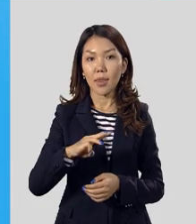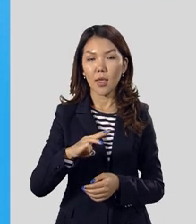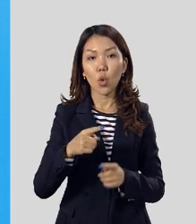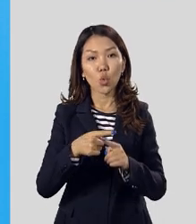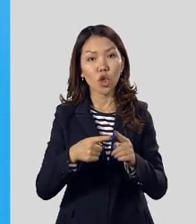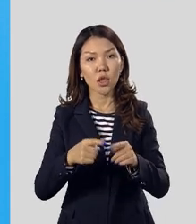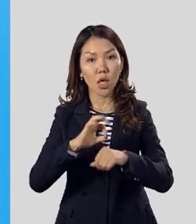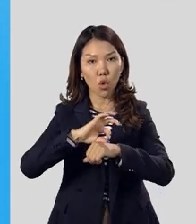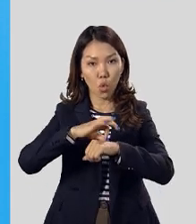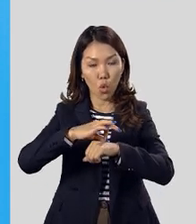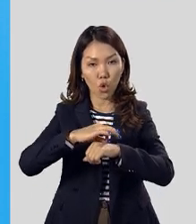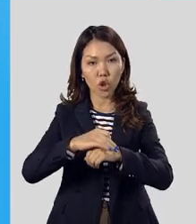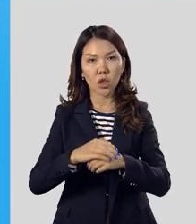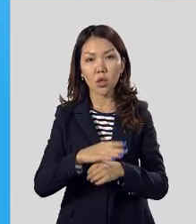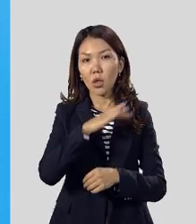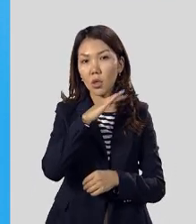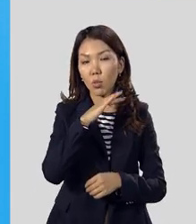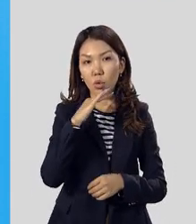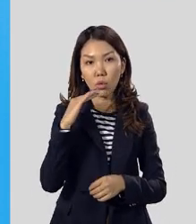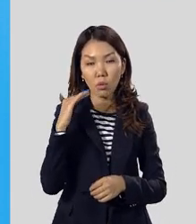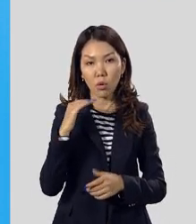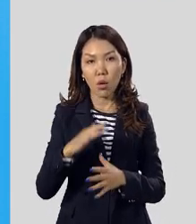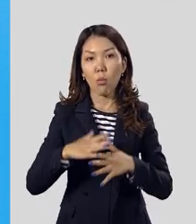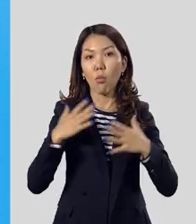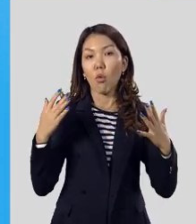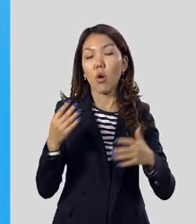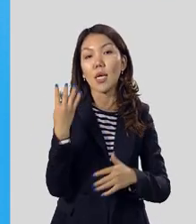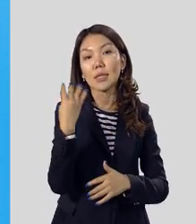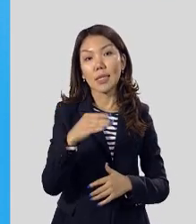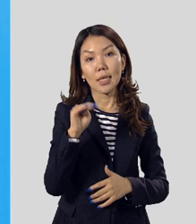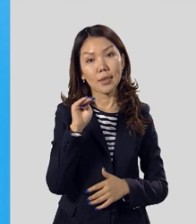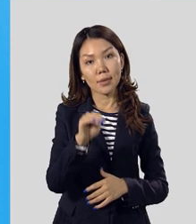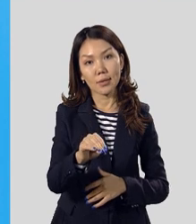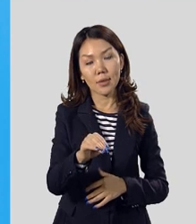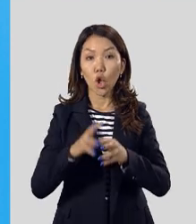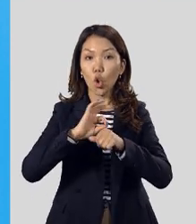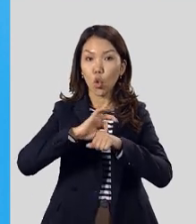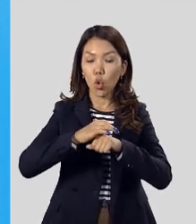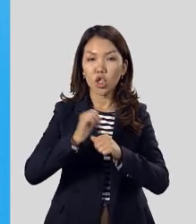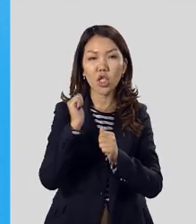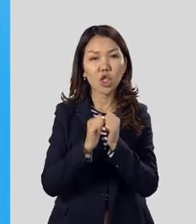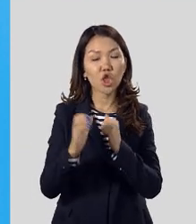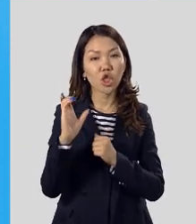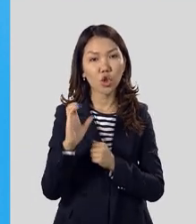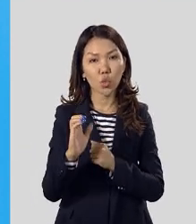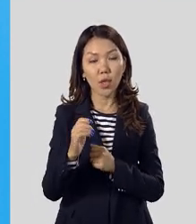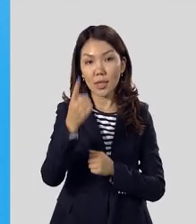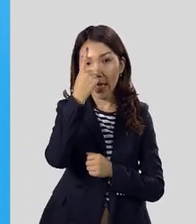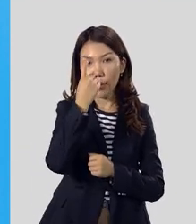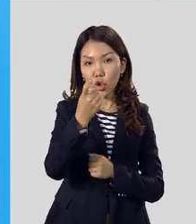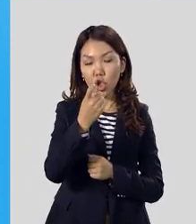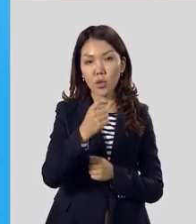сантиметре участка кожи их насчитывается более 40 тысяч. Кожа ежесекундно